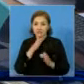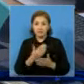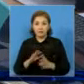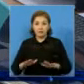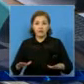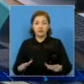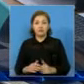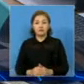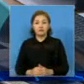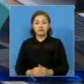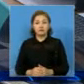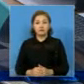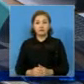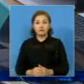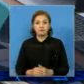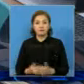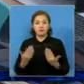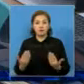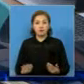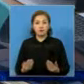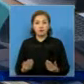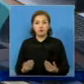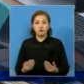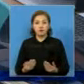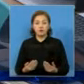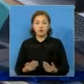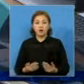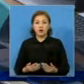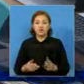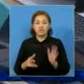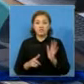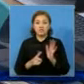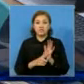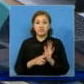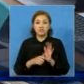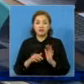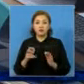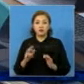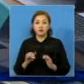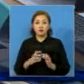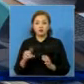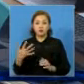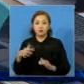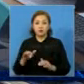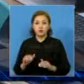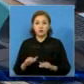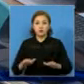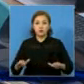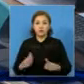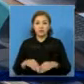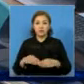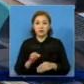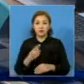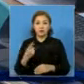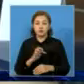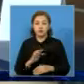балаға бүгінгі күнге 10 айға, яғни 7354 балаға берілді, оларға 350 миллионнан артық